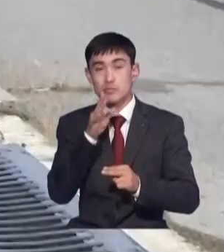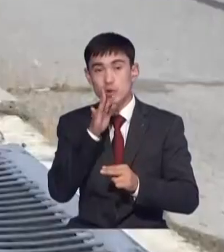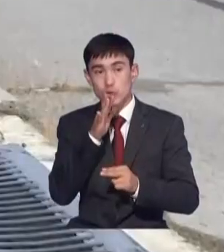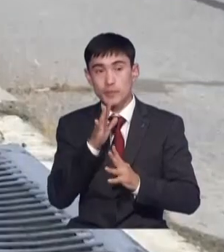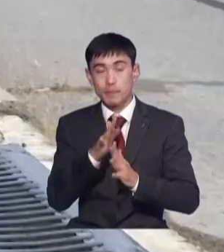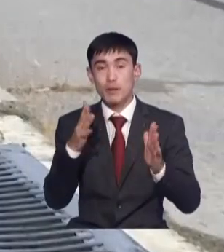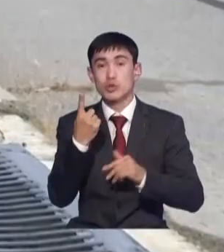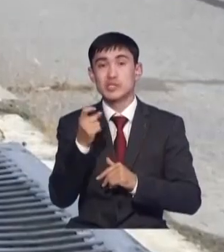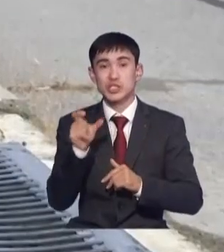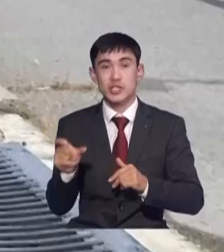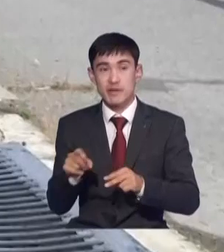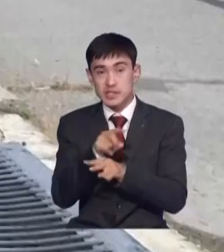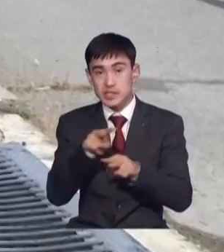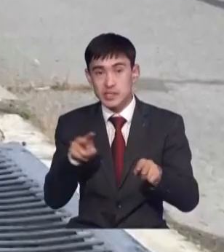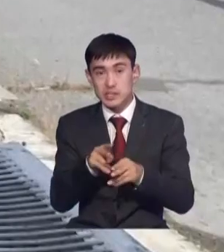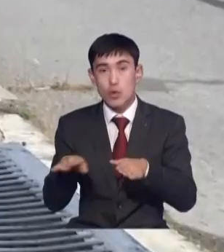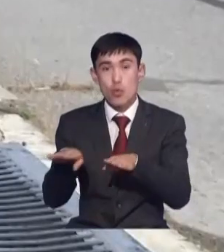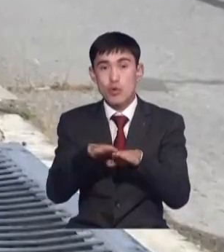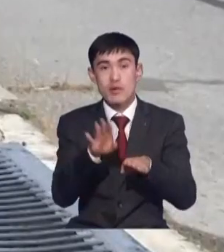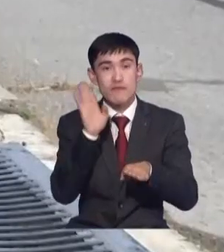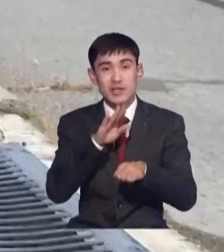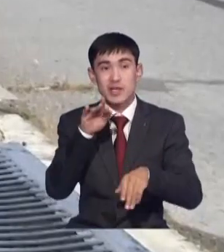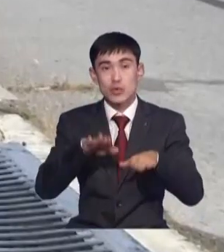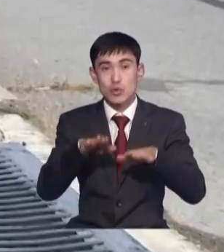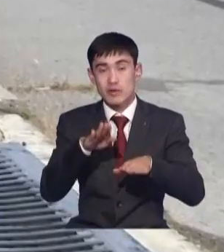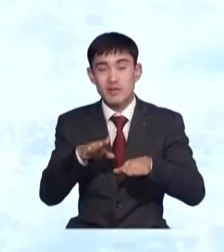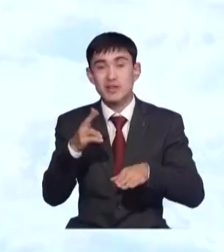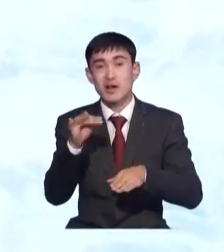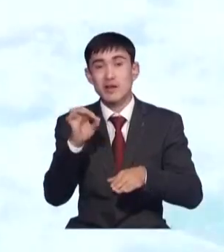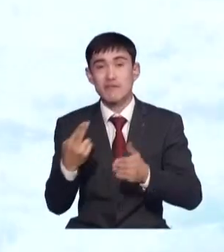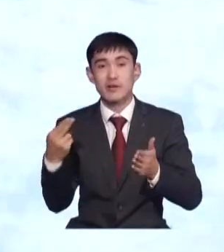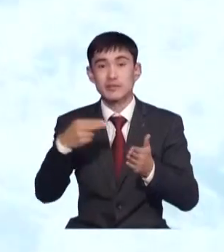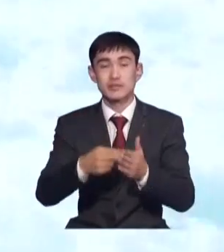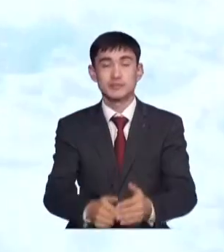100 сотрудников следили за уровнем воды и регулировали тарифы.